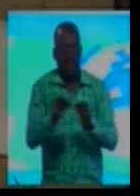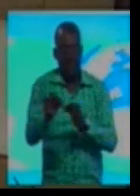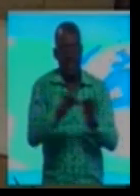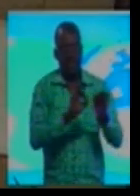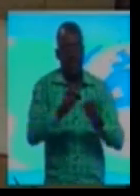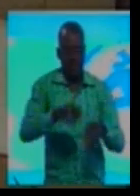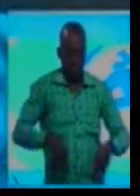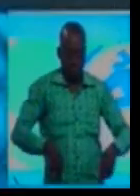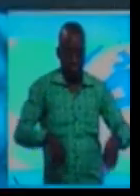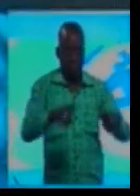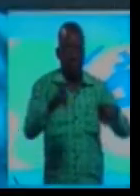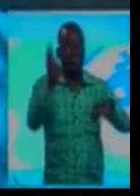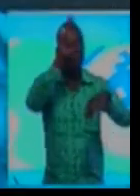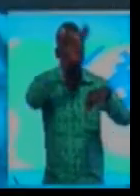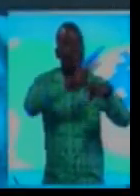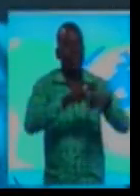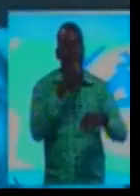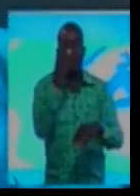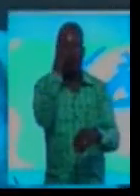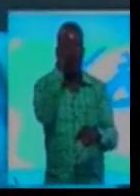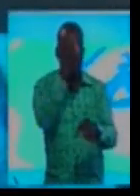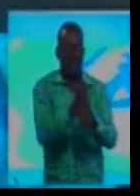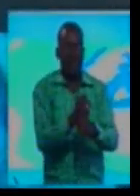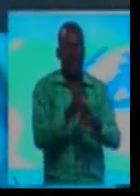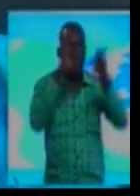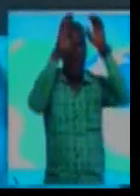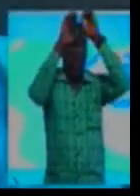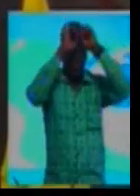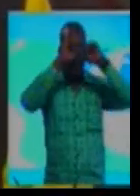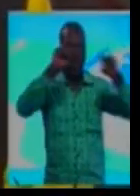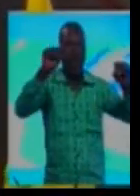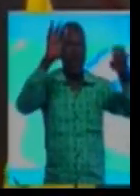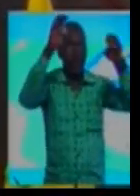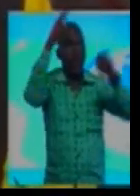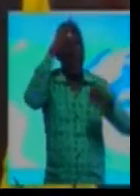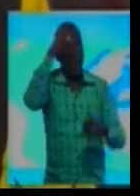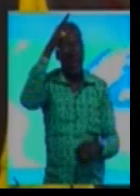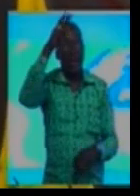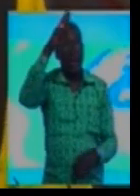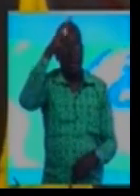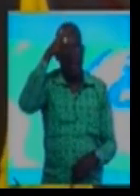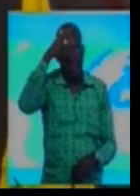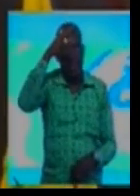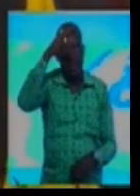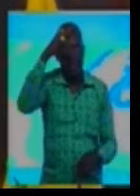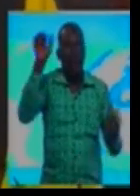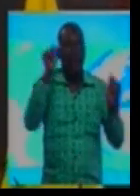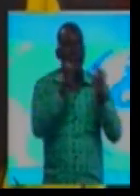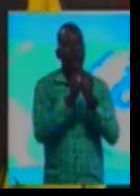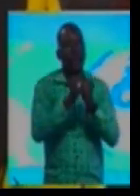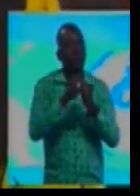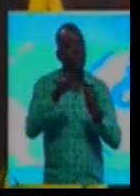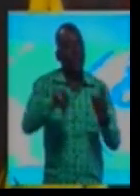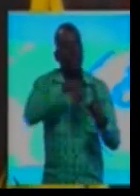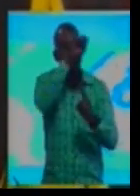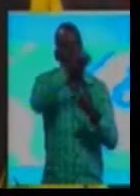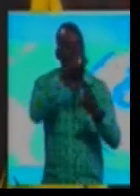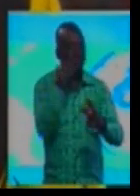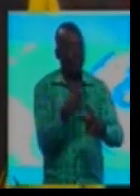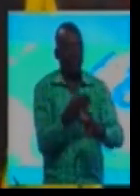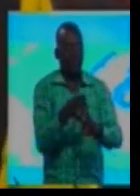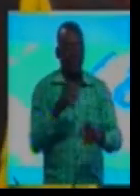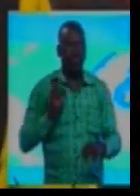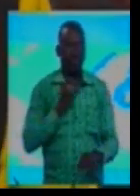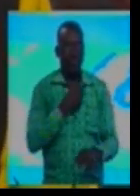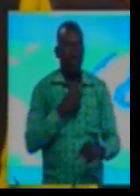route du PNDS en 4 ans de pouvoir du président Kabore. Nous avons essayé de montrer que malgré la situation difficile, nous sommes arrivés quand